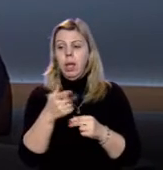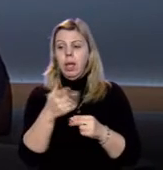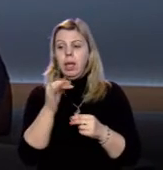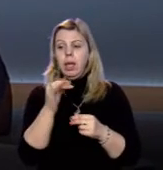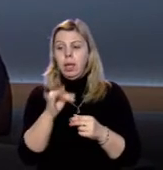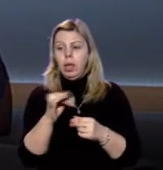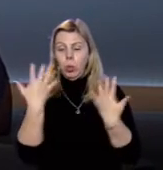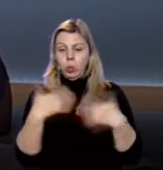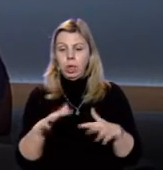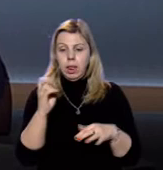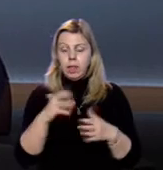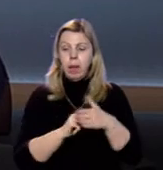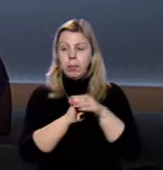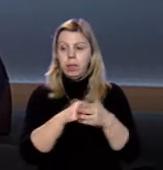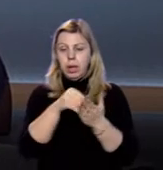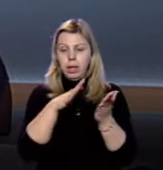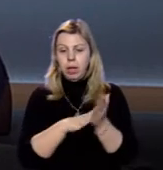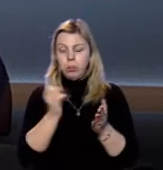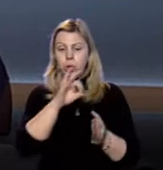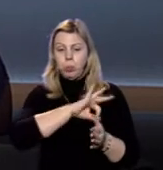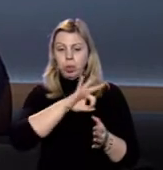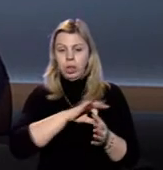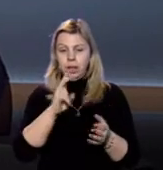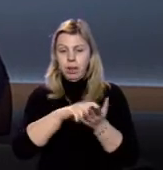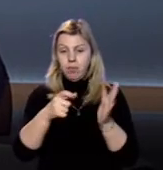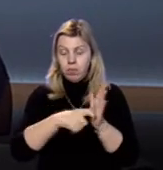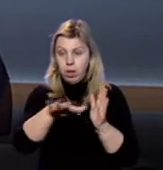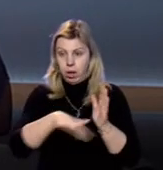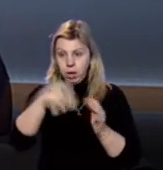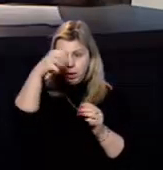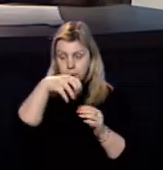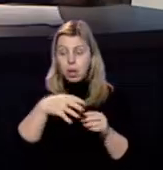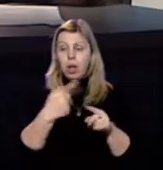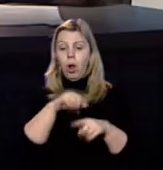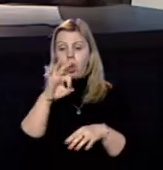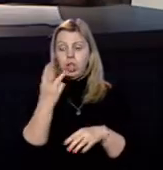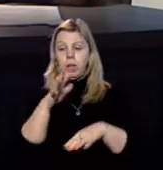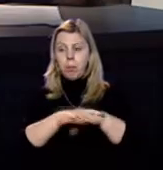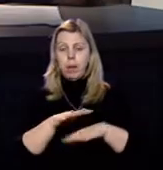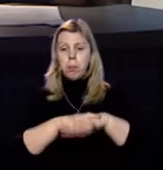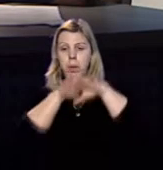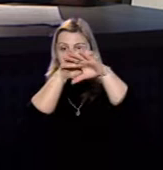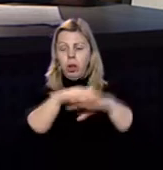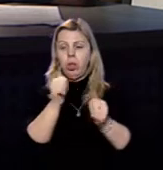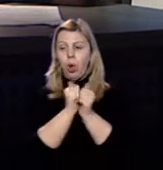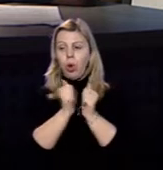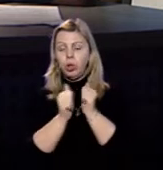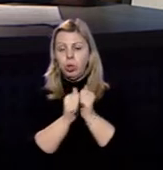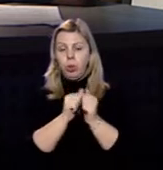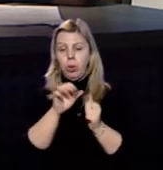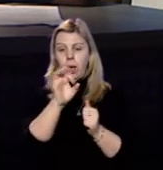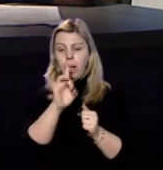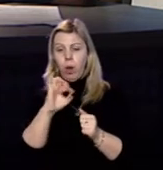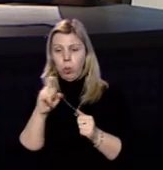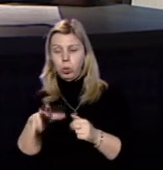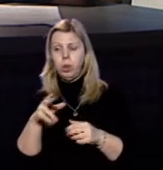і вже на підставі реєстрів про спожиті житлово-комунальні послуги Ощадбанк перераховує з кожного облікового рахунку,